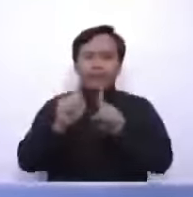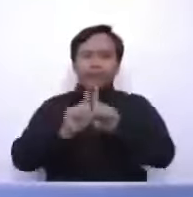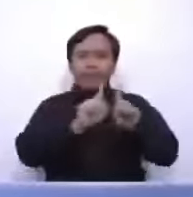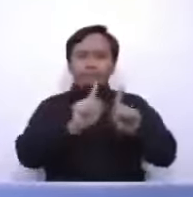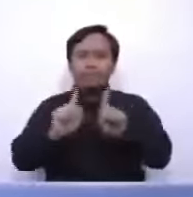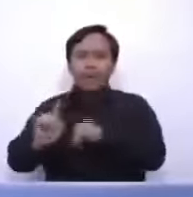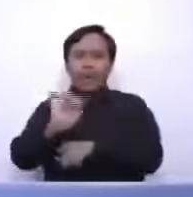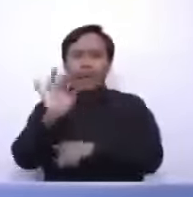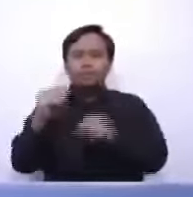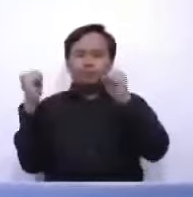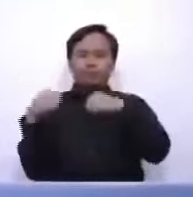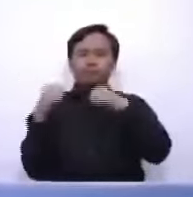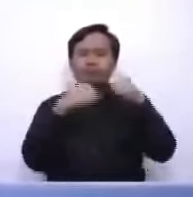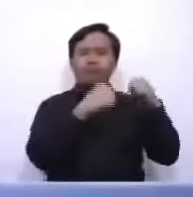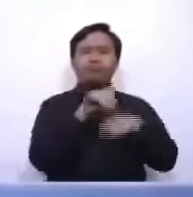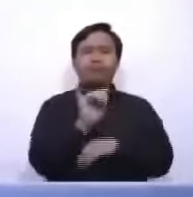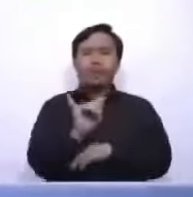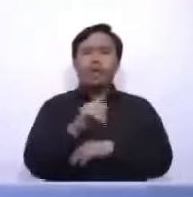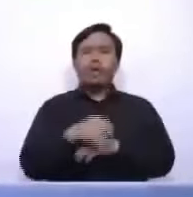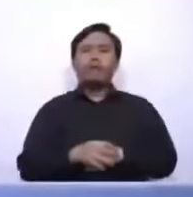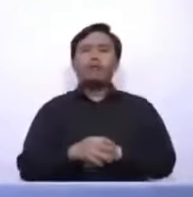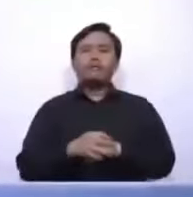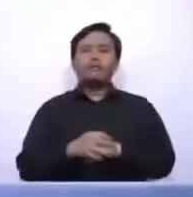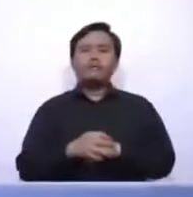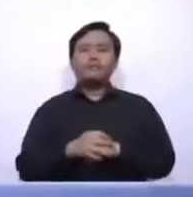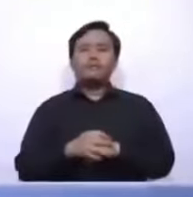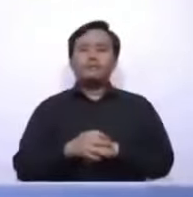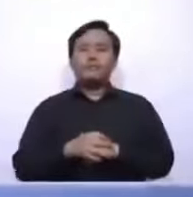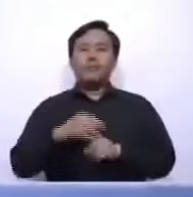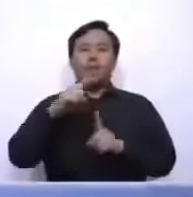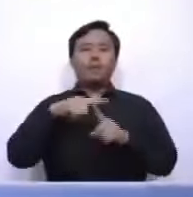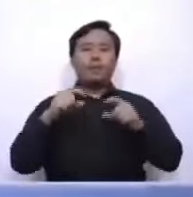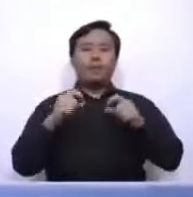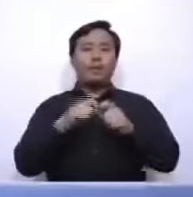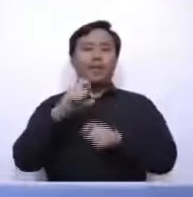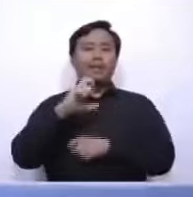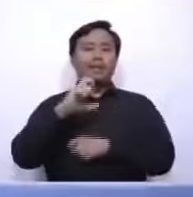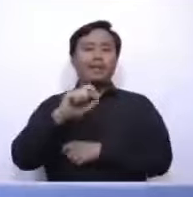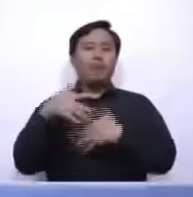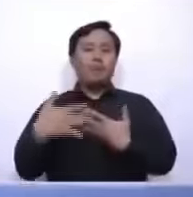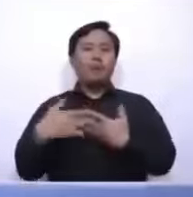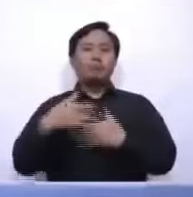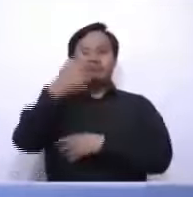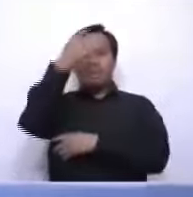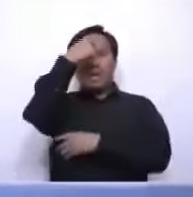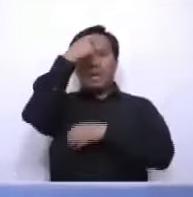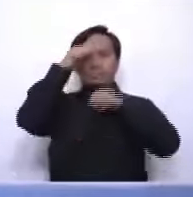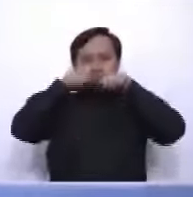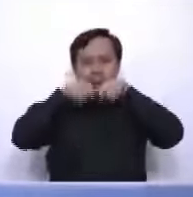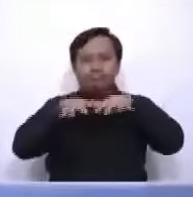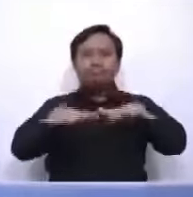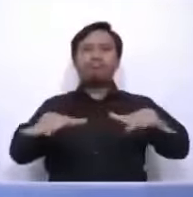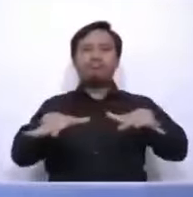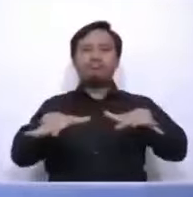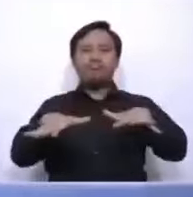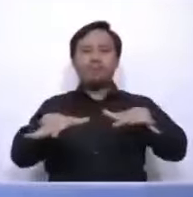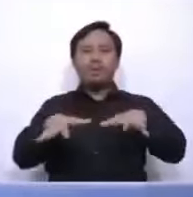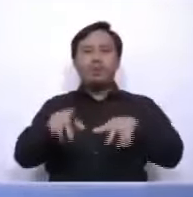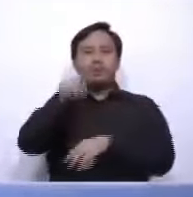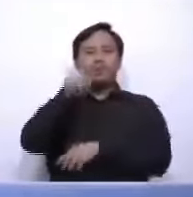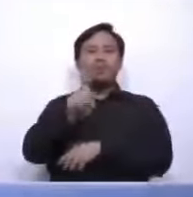teman-teman paslon lain. Dengan demikian, karena TBC adalah penyakit menular, sehingga perlu adanya